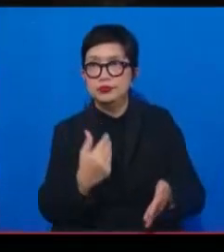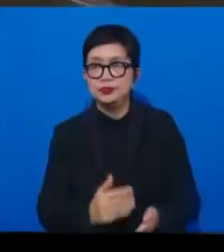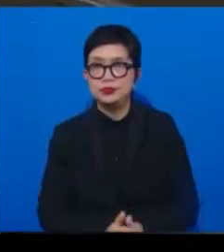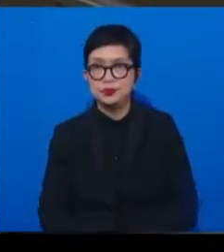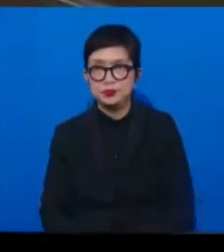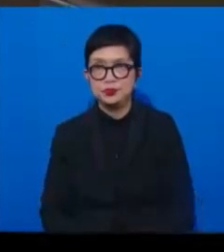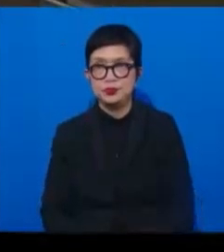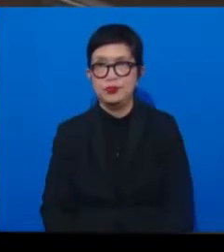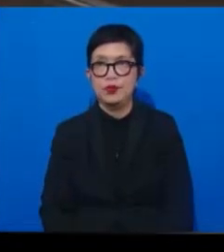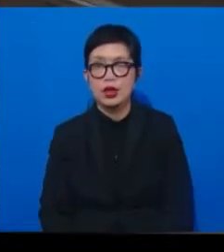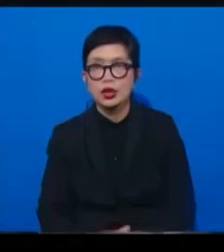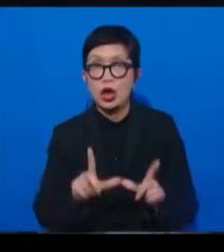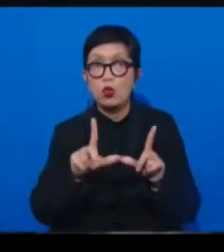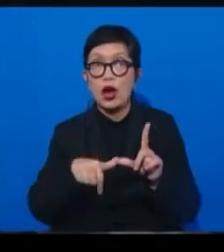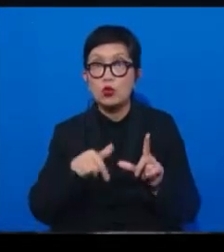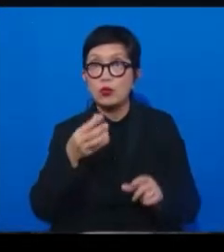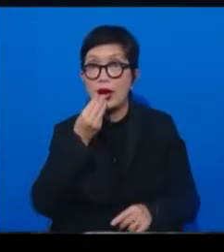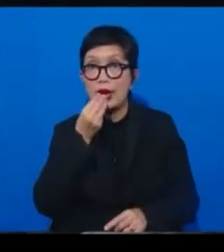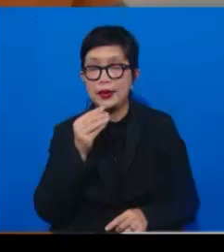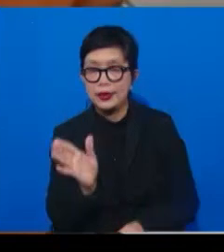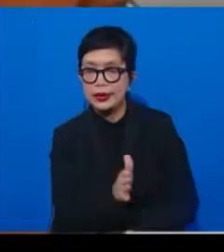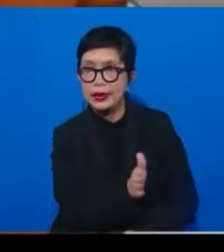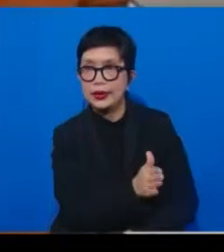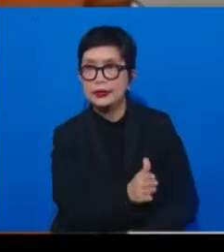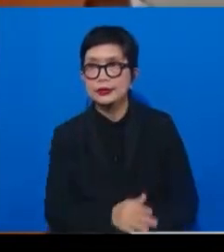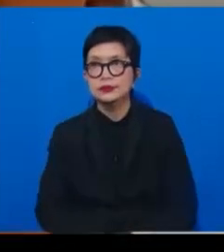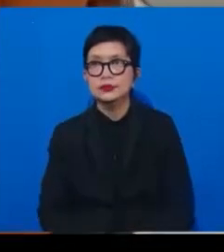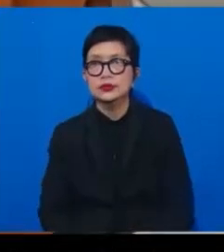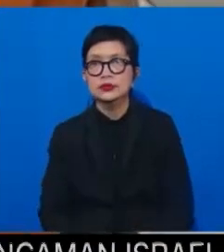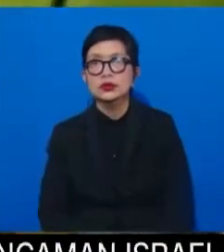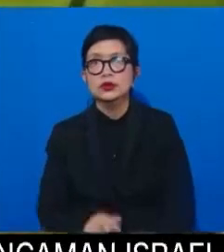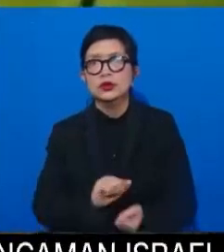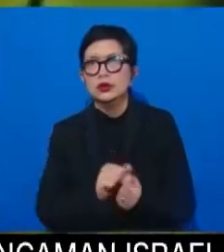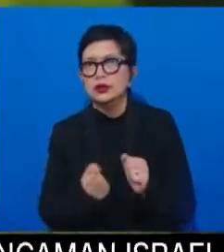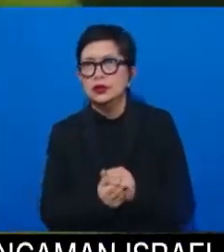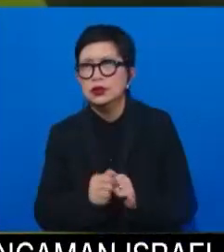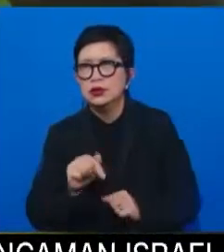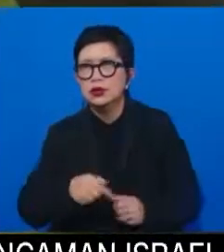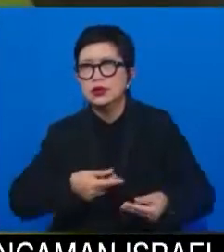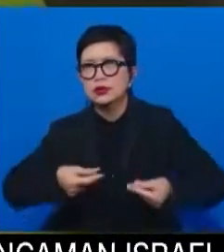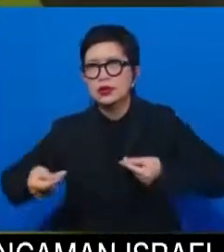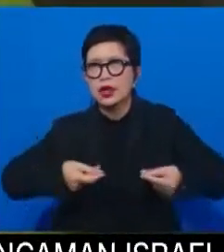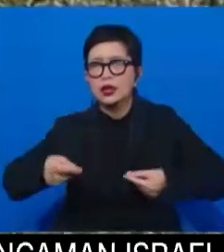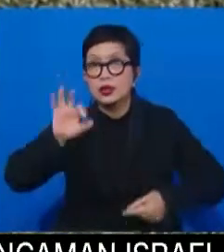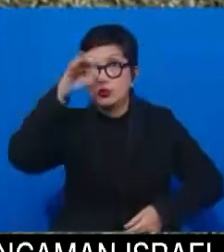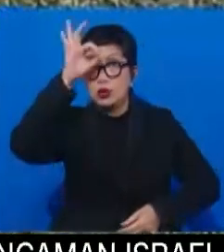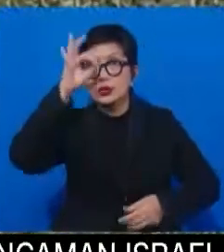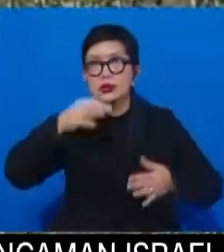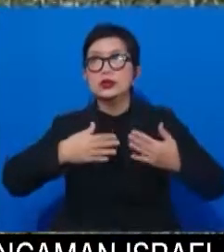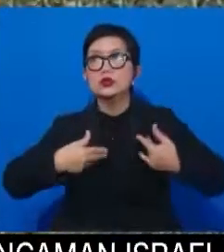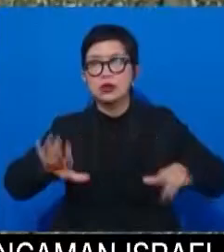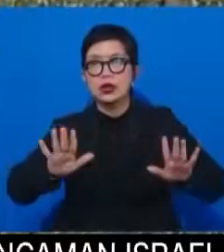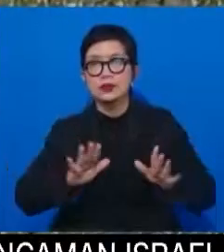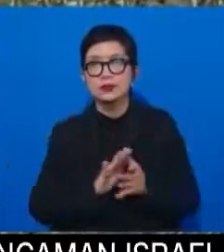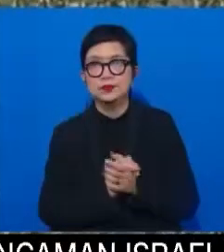motor lain dan sebuah warung yang berada di sisi kiri jalan. Kasus kecelakaan itu kini ditangani pihak kepolisian. Sementara